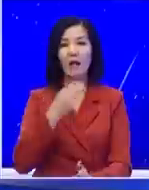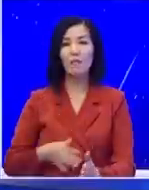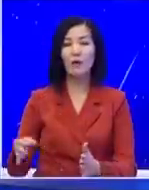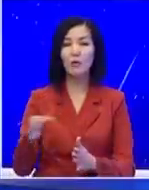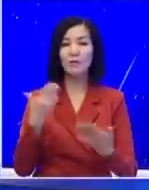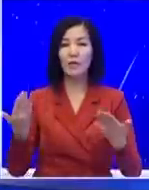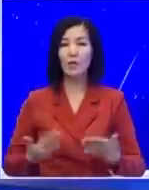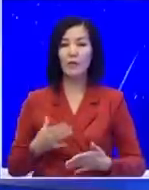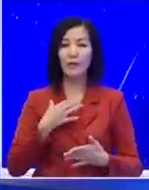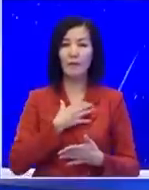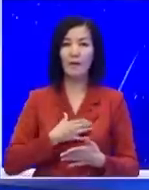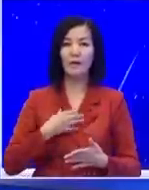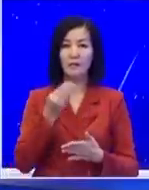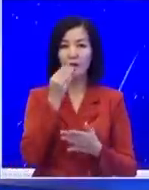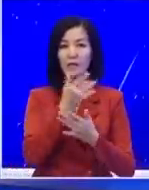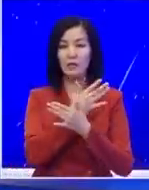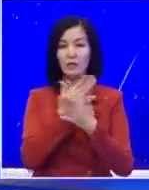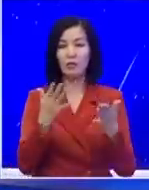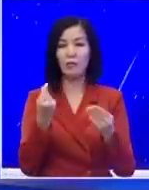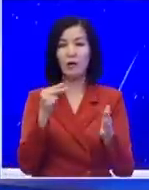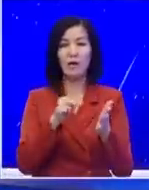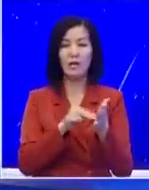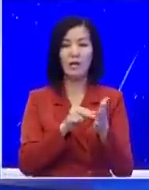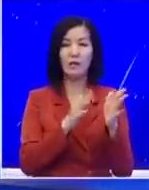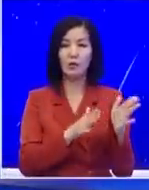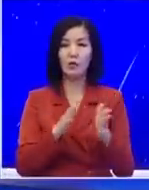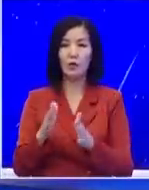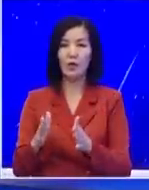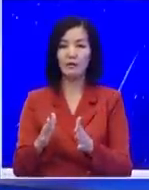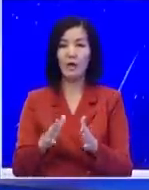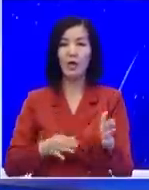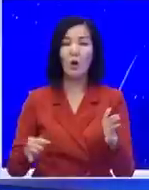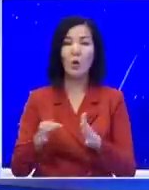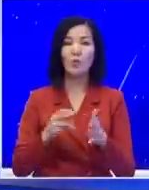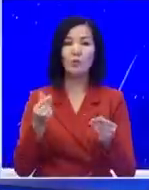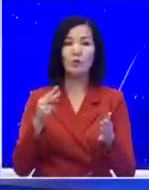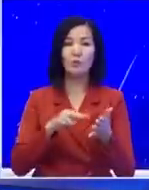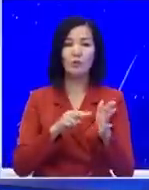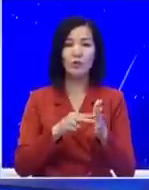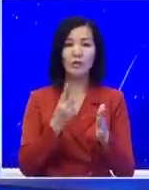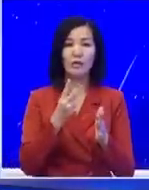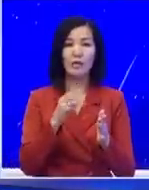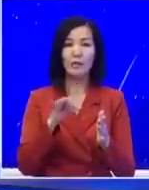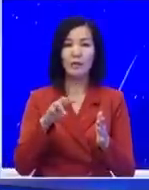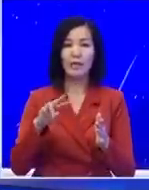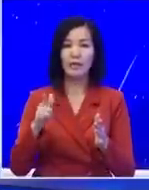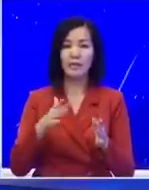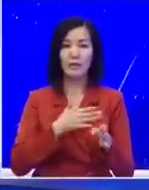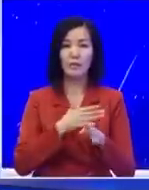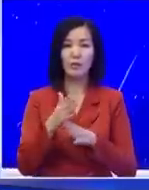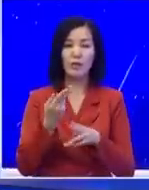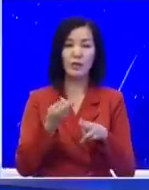Алматы облысында әлеуметтік маңызы бар азық-түлік бағалары тұрақты. Бұл үшін арнайы облыстық бюджеттен 2 миллиард теңге бөлінген.